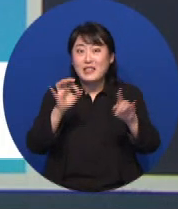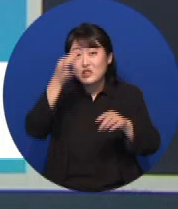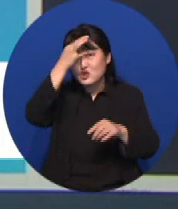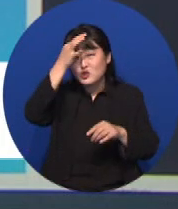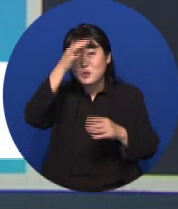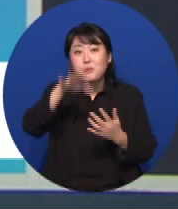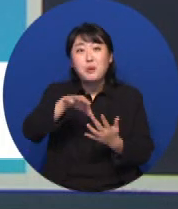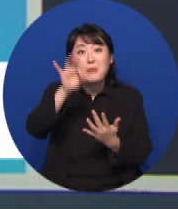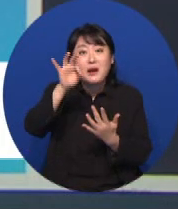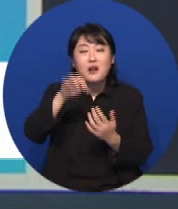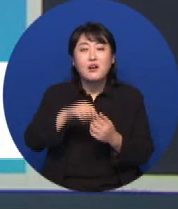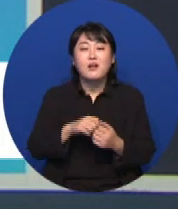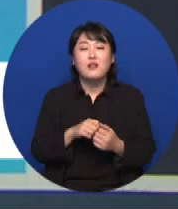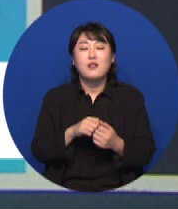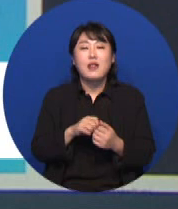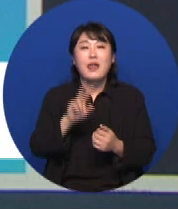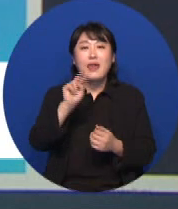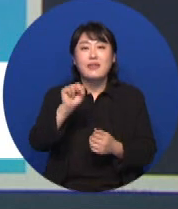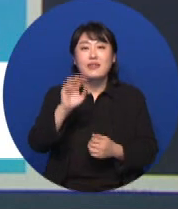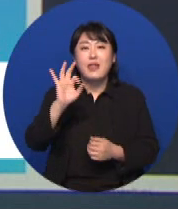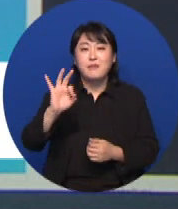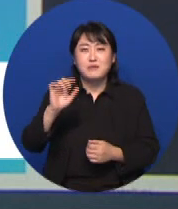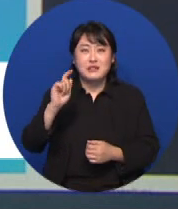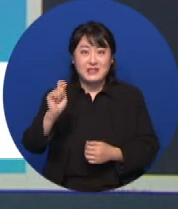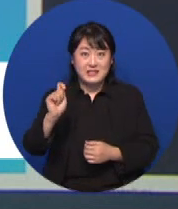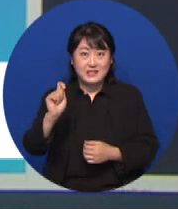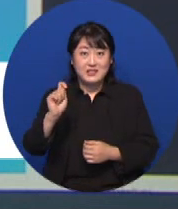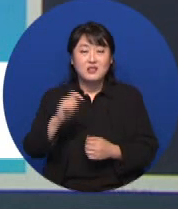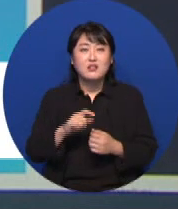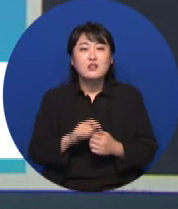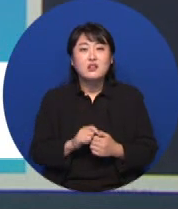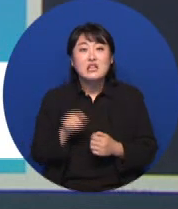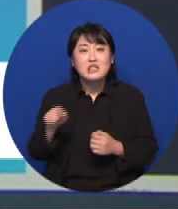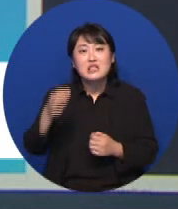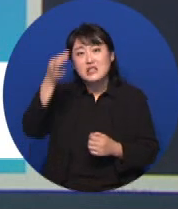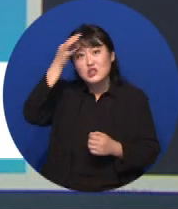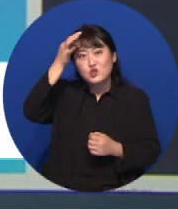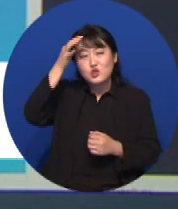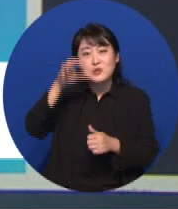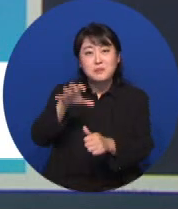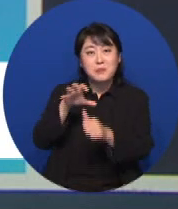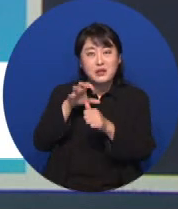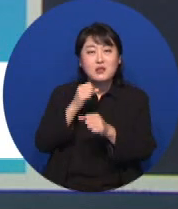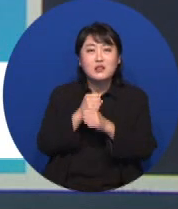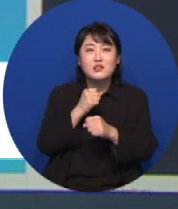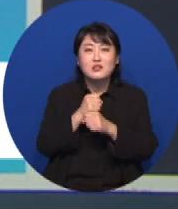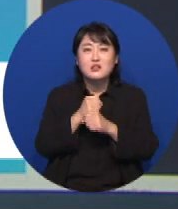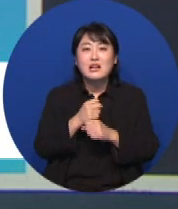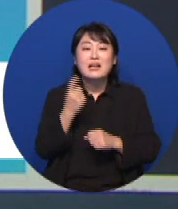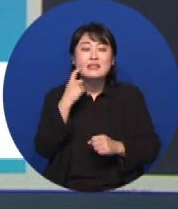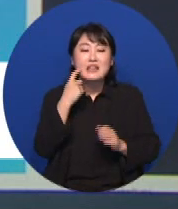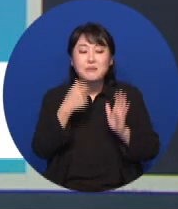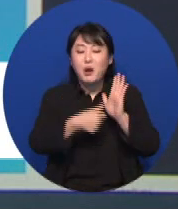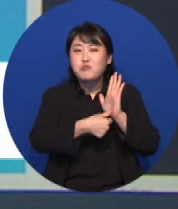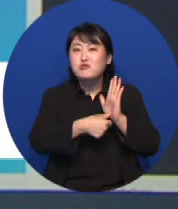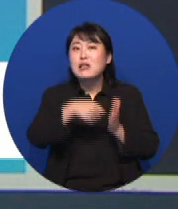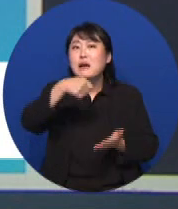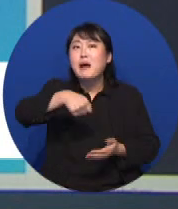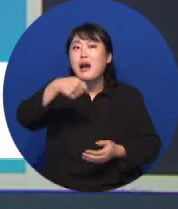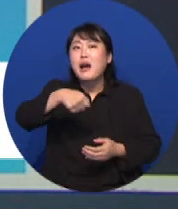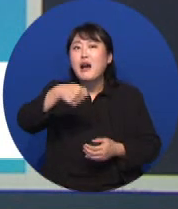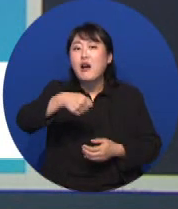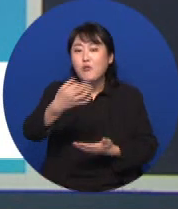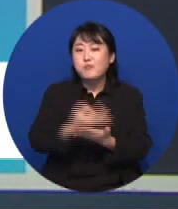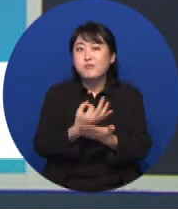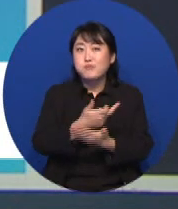바로 대체 불가 토크 내내 프 트 인데요 최근엔 f 키로 만든 가상 명품 가방 등이 큰 수액을 내자